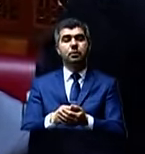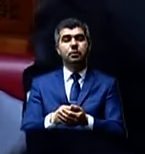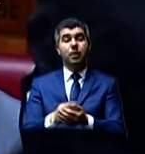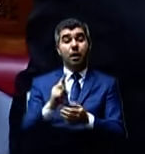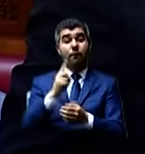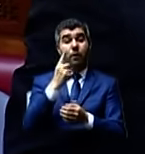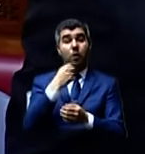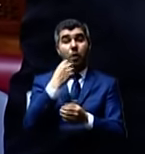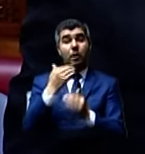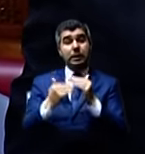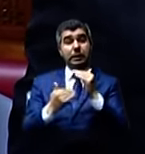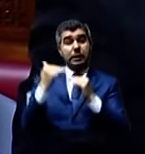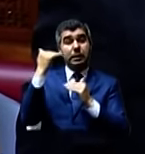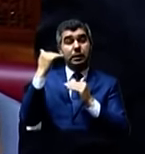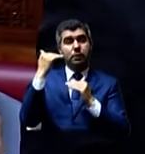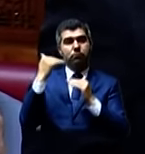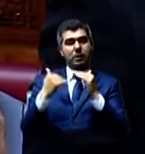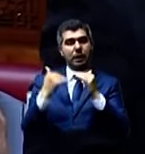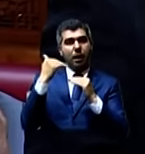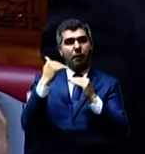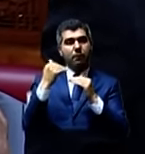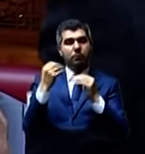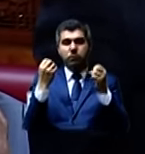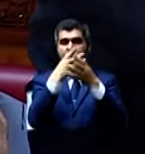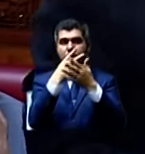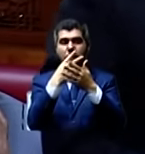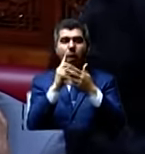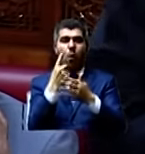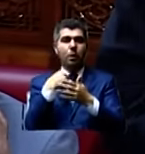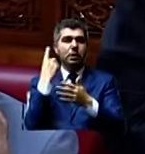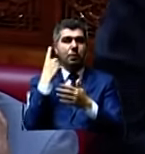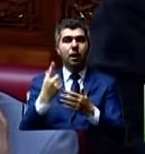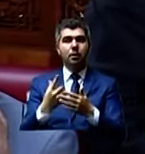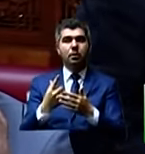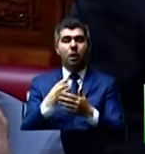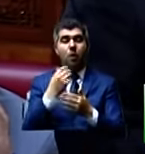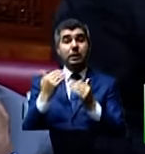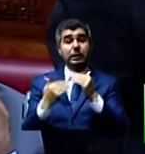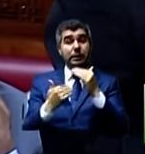أولا ما كاين زيادة صاروخية في الأسعار. إلا وقعت زيادة